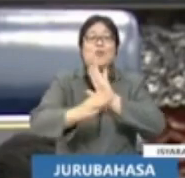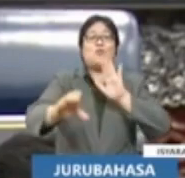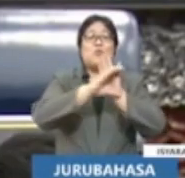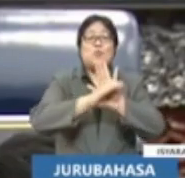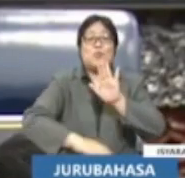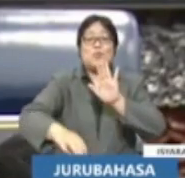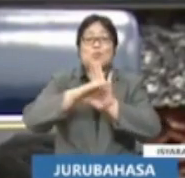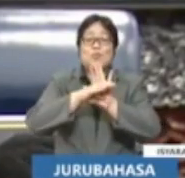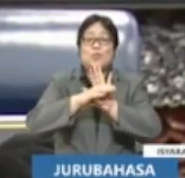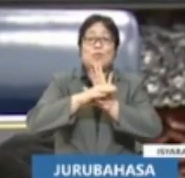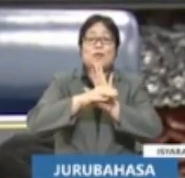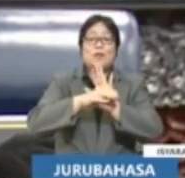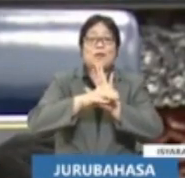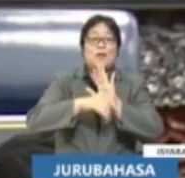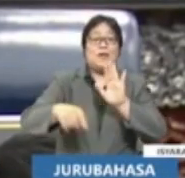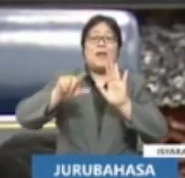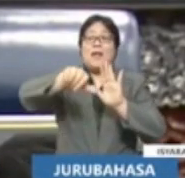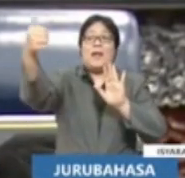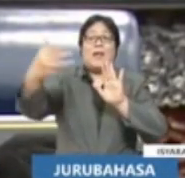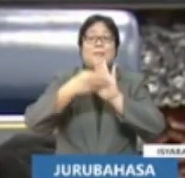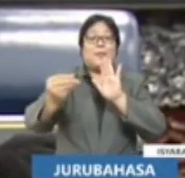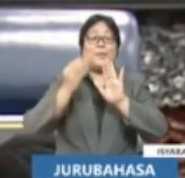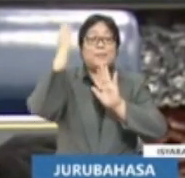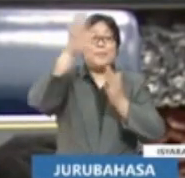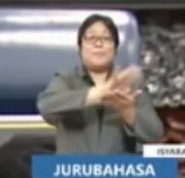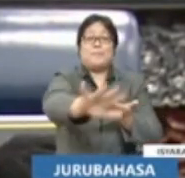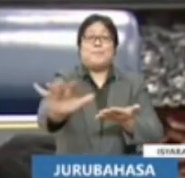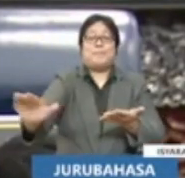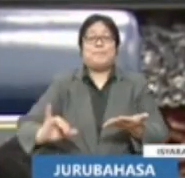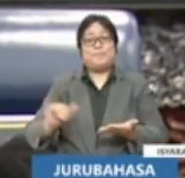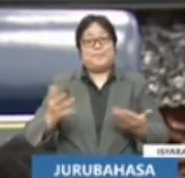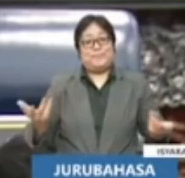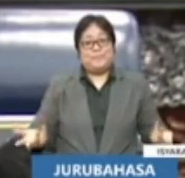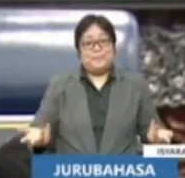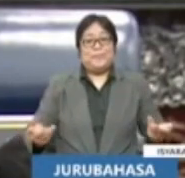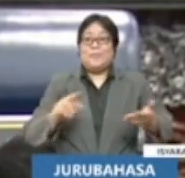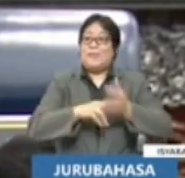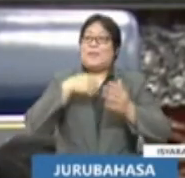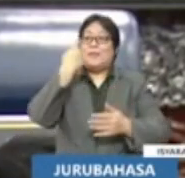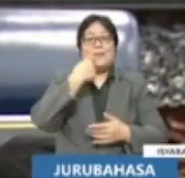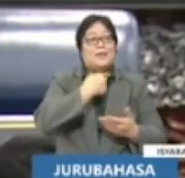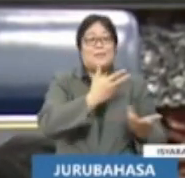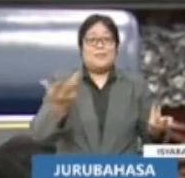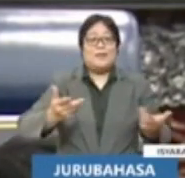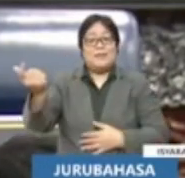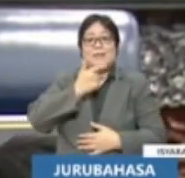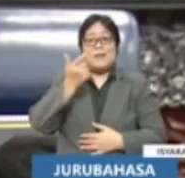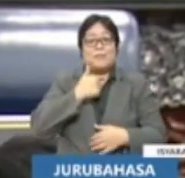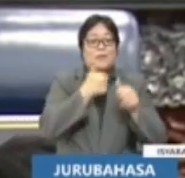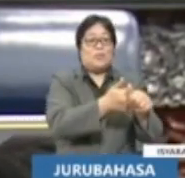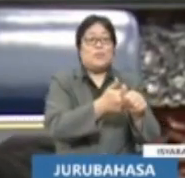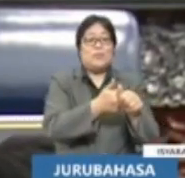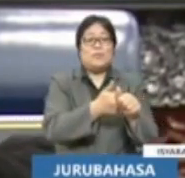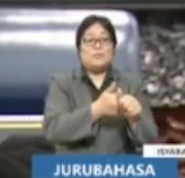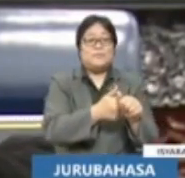example ataupun contoh presiden untuk masa depan bila-bila masa sesiapa yang tak nak